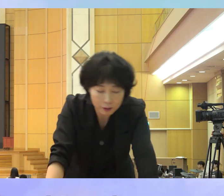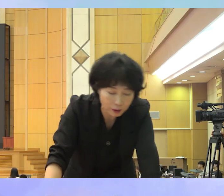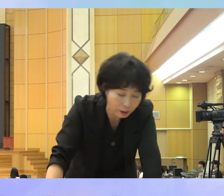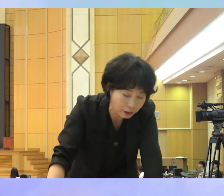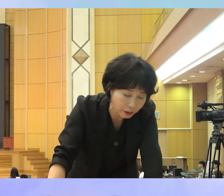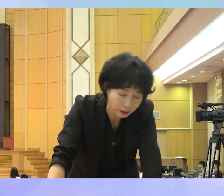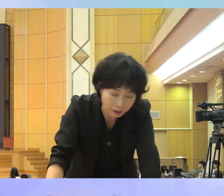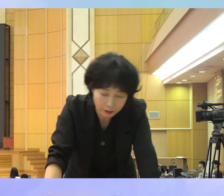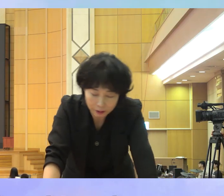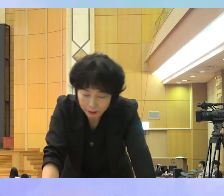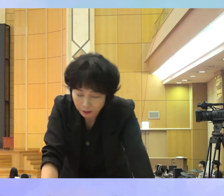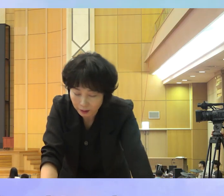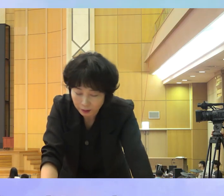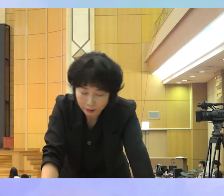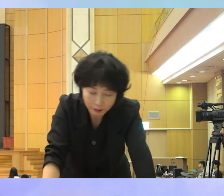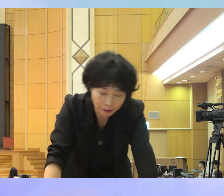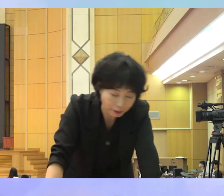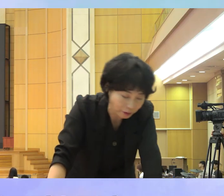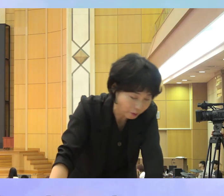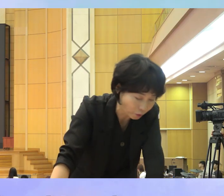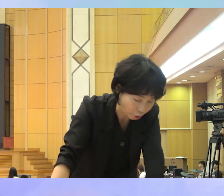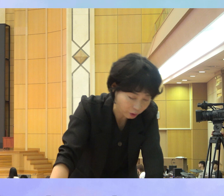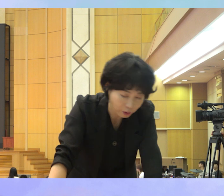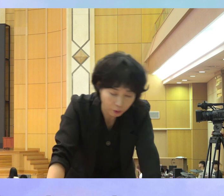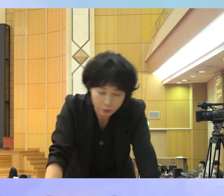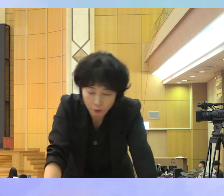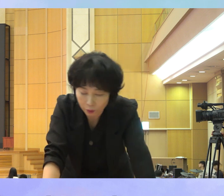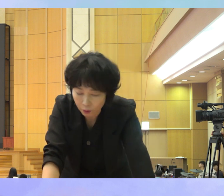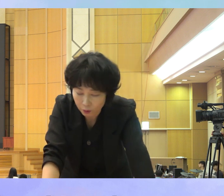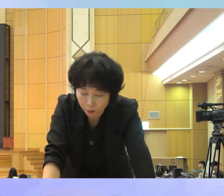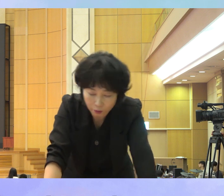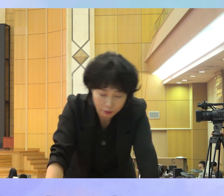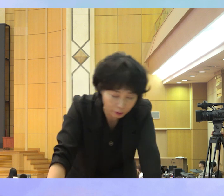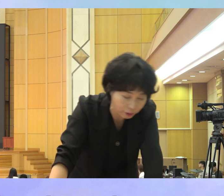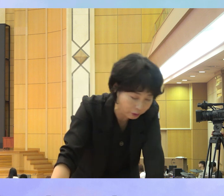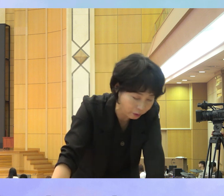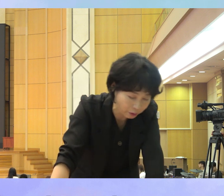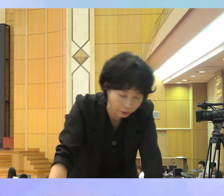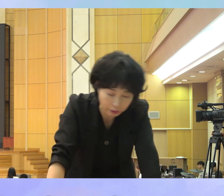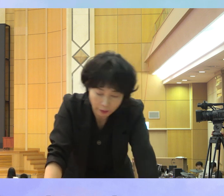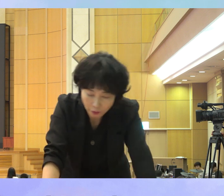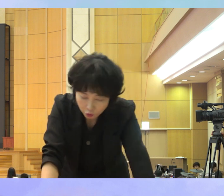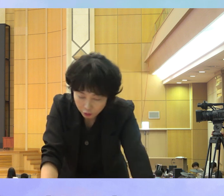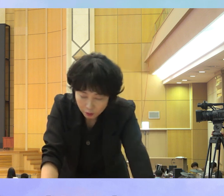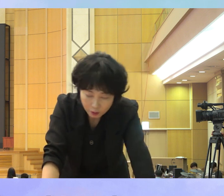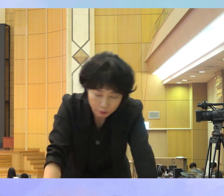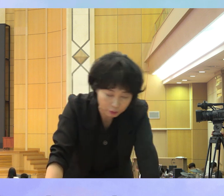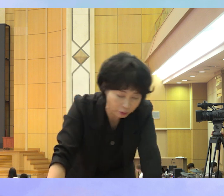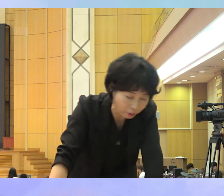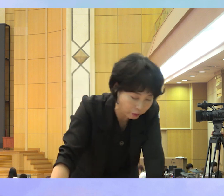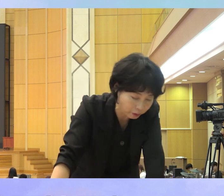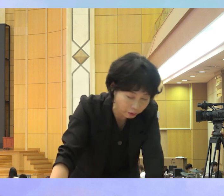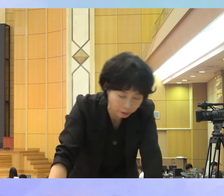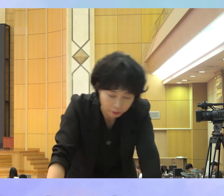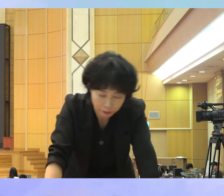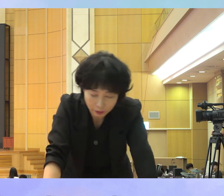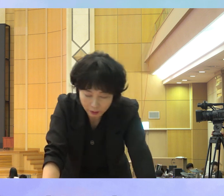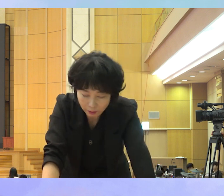오늘은 거룩한 주일입니다. 성경 말씀은 안식일 날 소경을 눈뜨게도